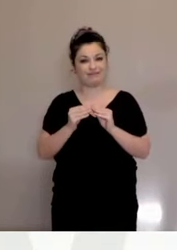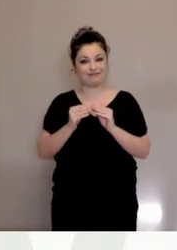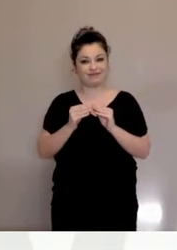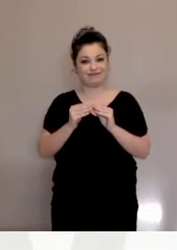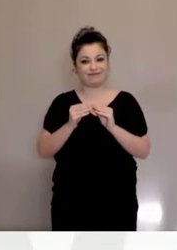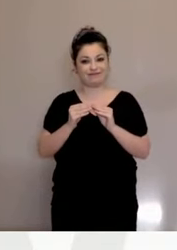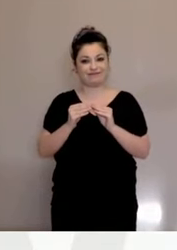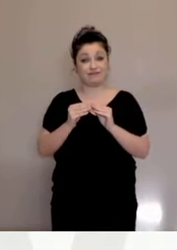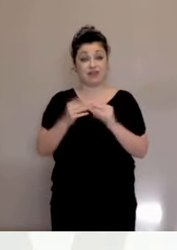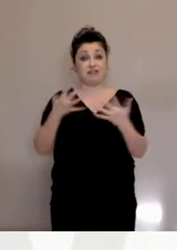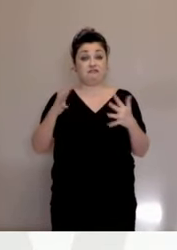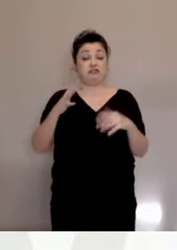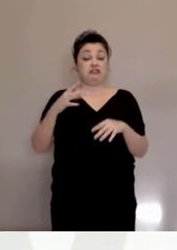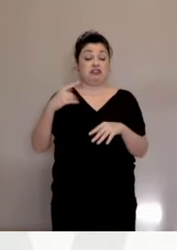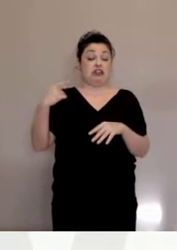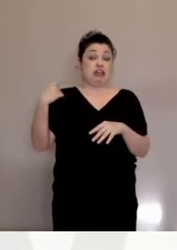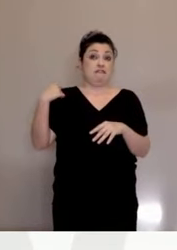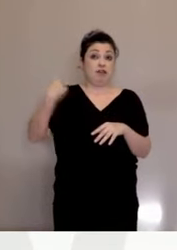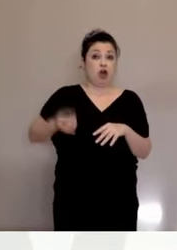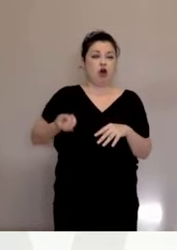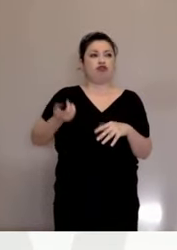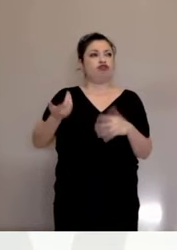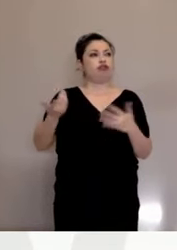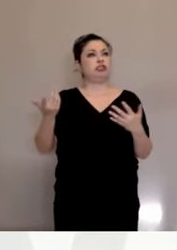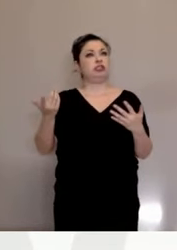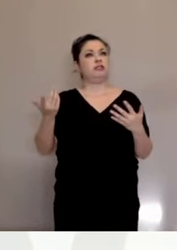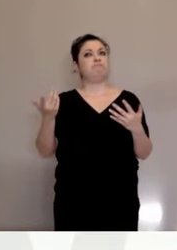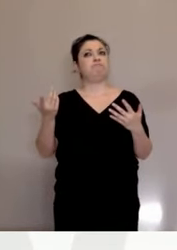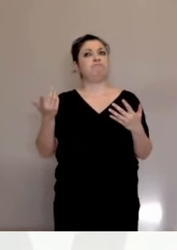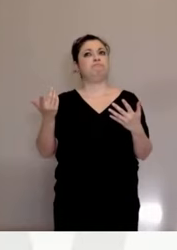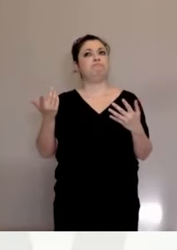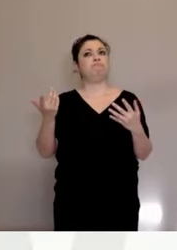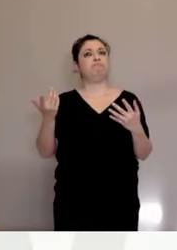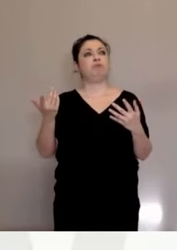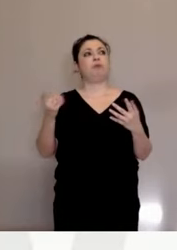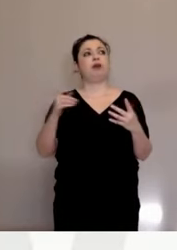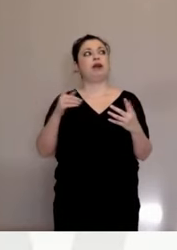fino a oggi non abbiamo veramente la...